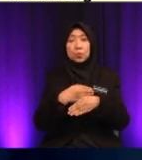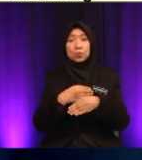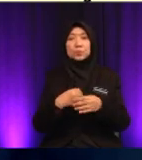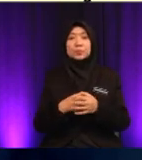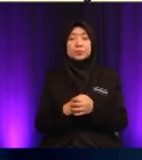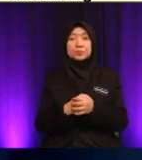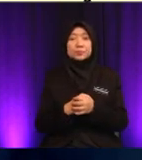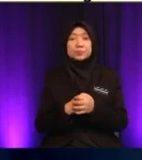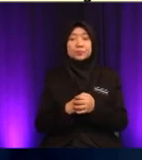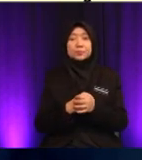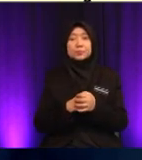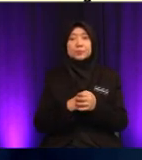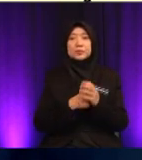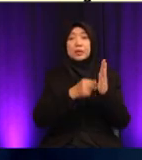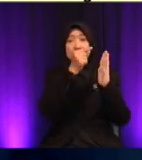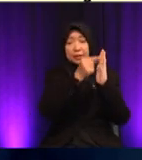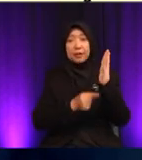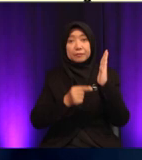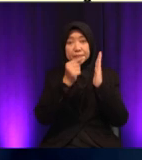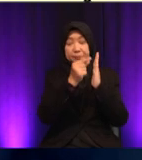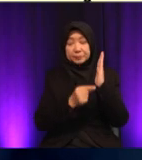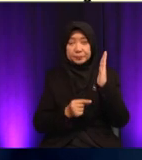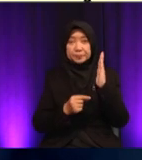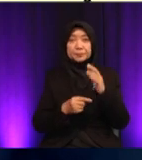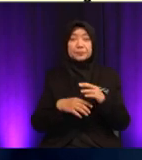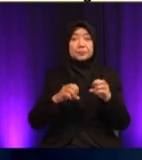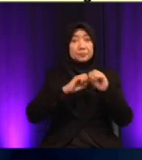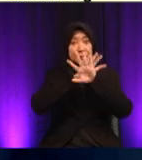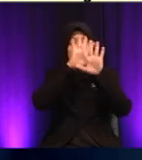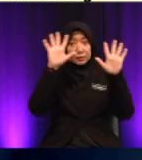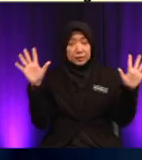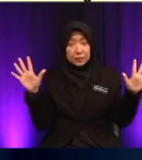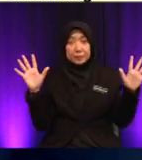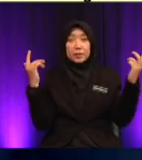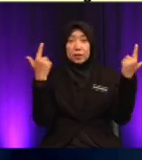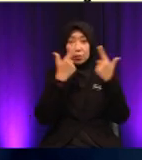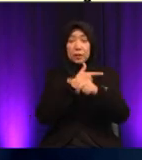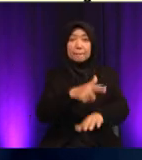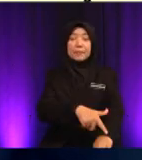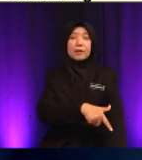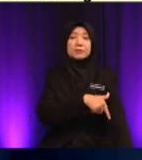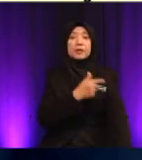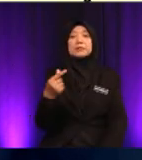keamanan itu bahasa mudahnya adalah kecerahan melawan panjang gelombang kita